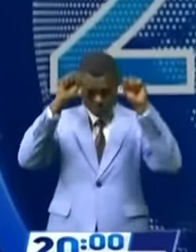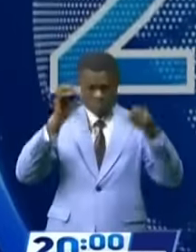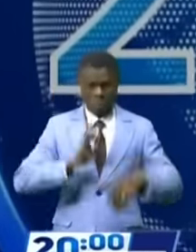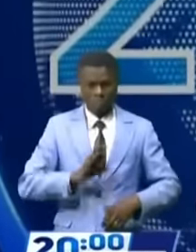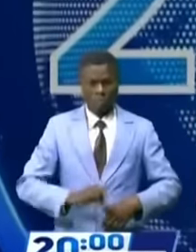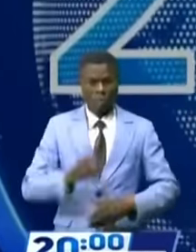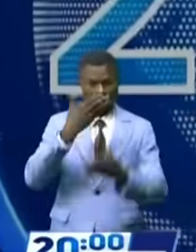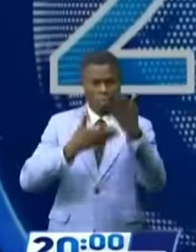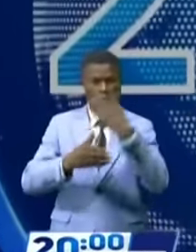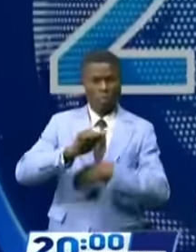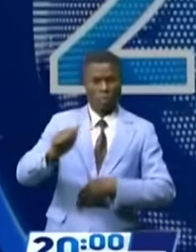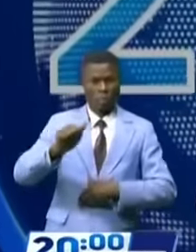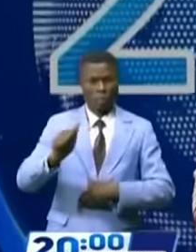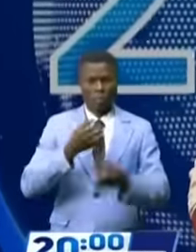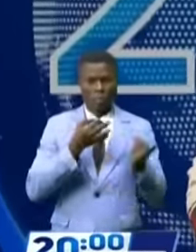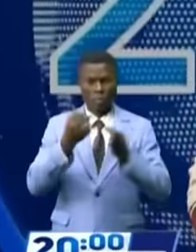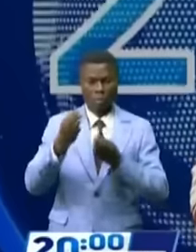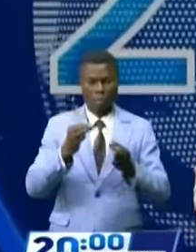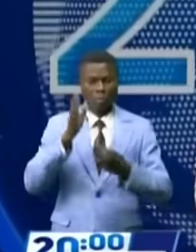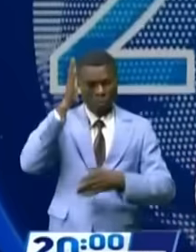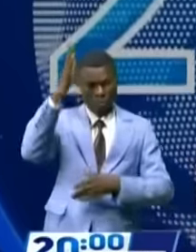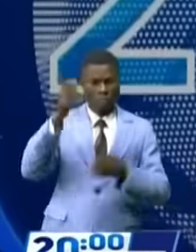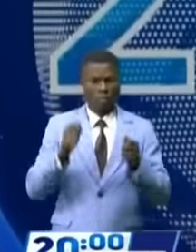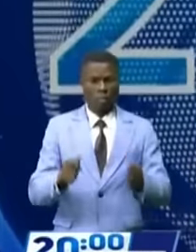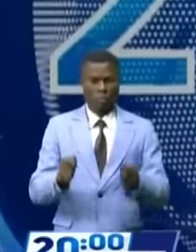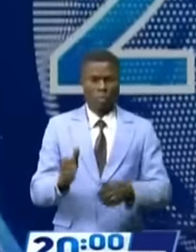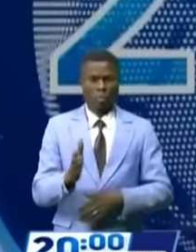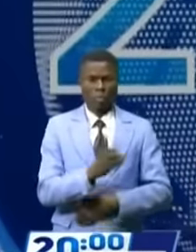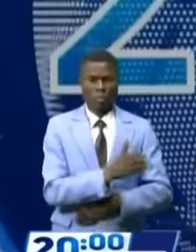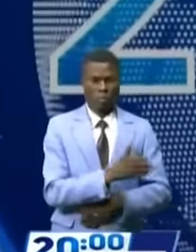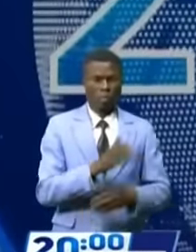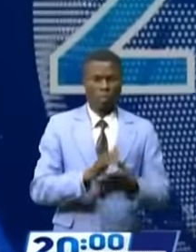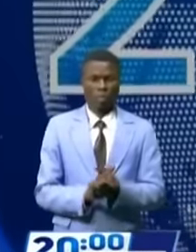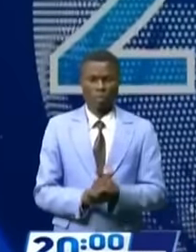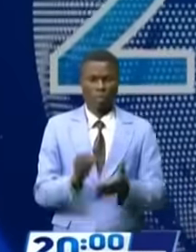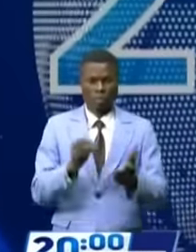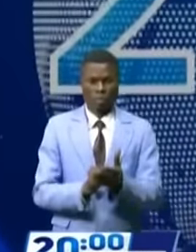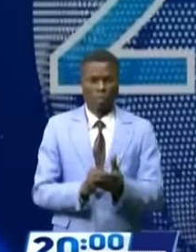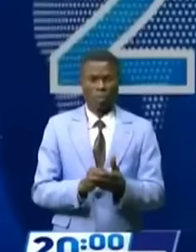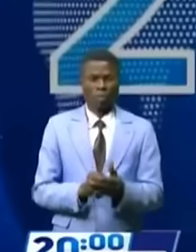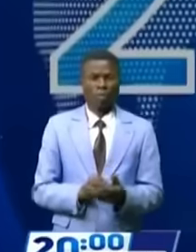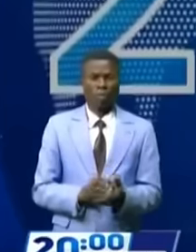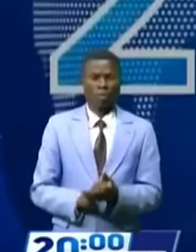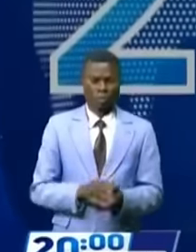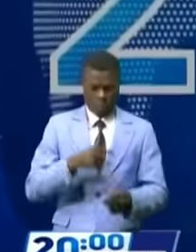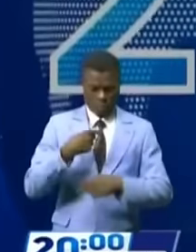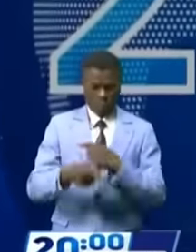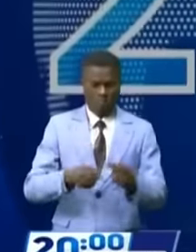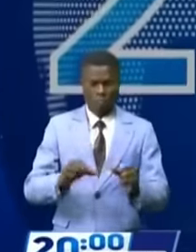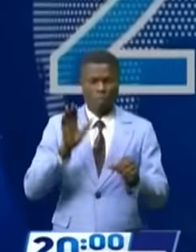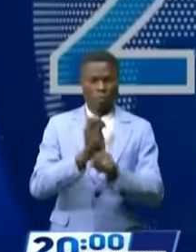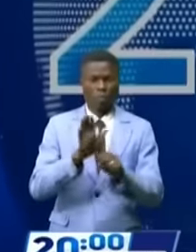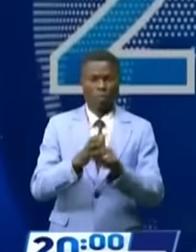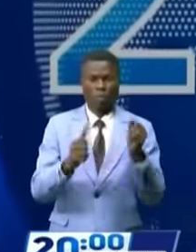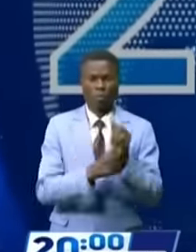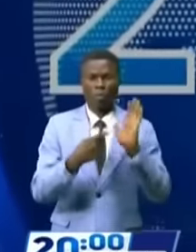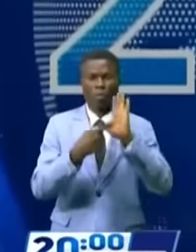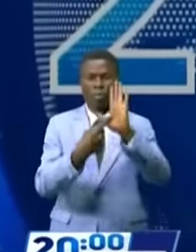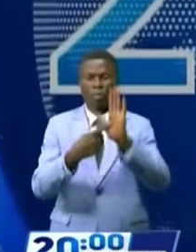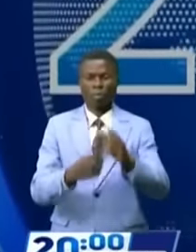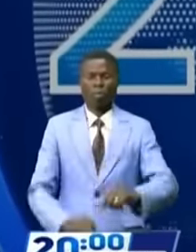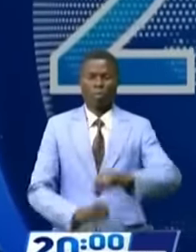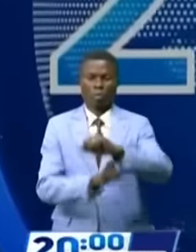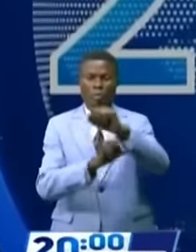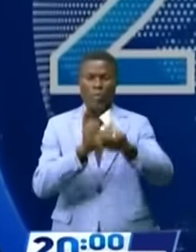sa propre succession. On y reviendra dans nos prochaines éditions. Et c'est une belle marée humaine qui a témoigné son soutien à